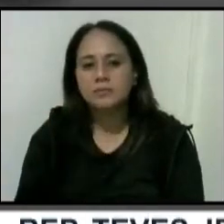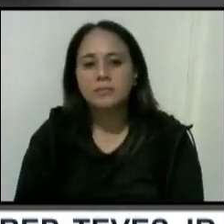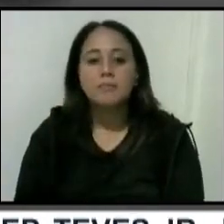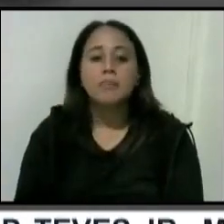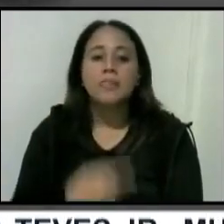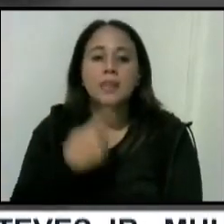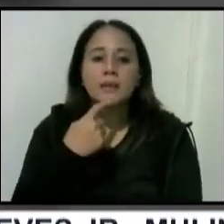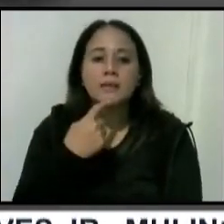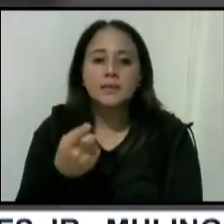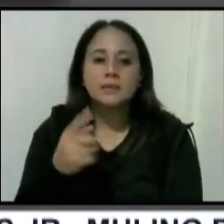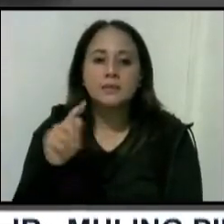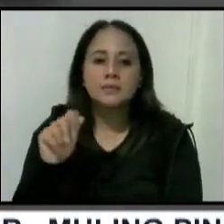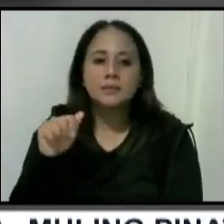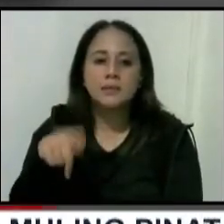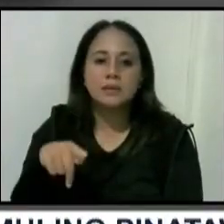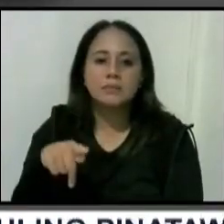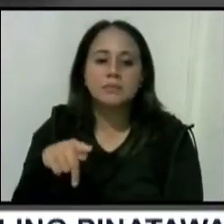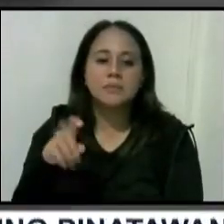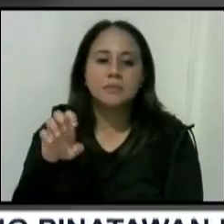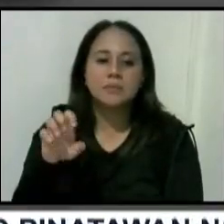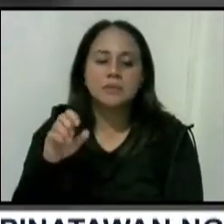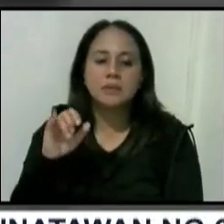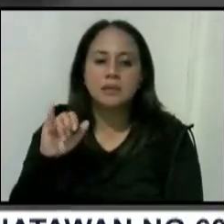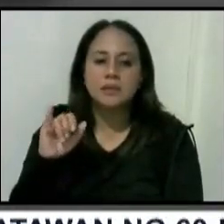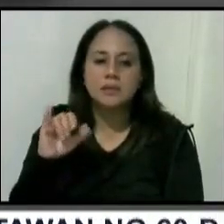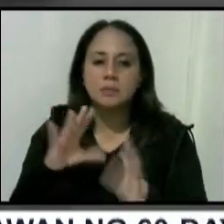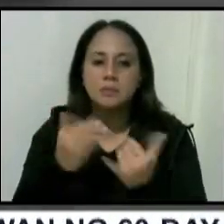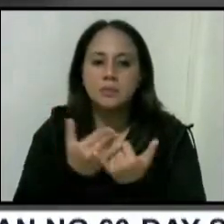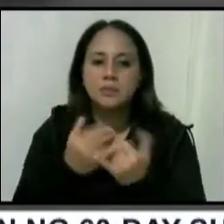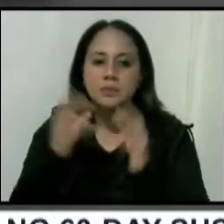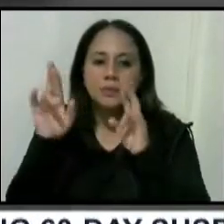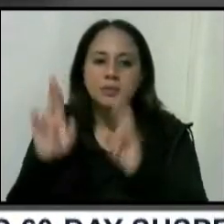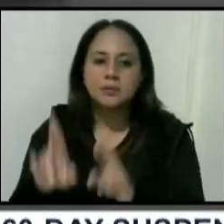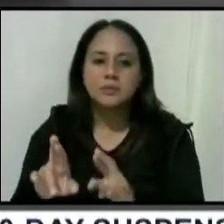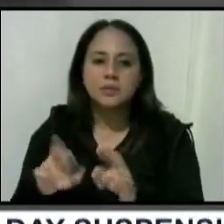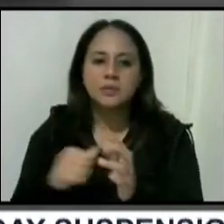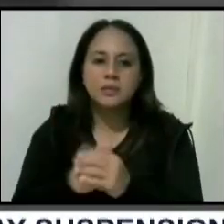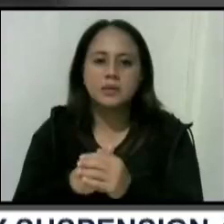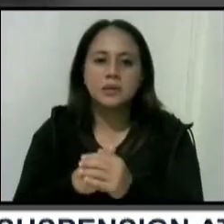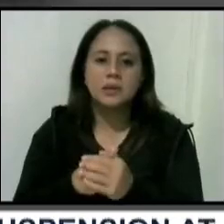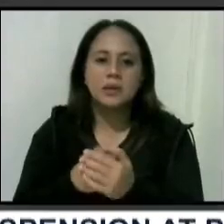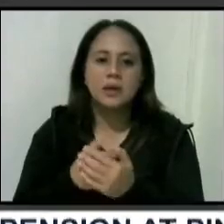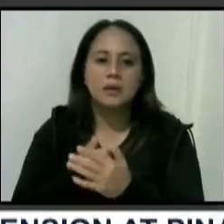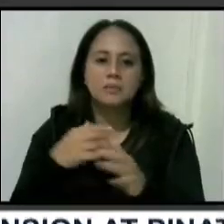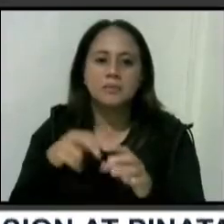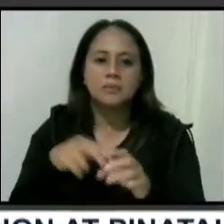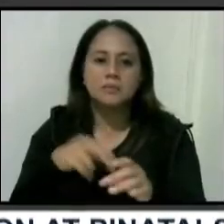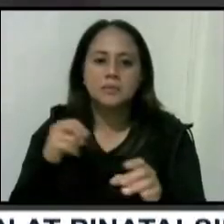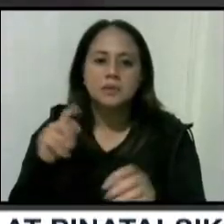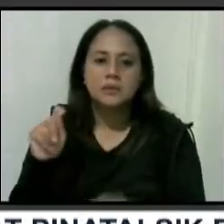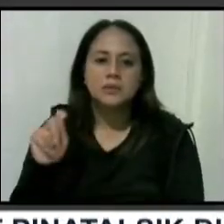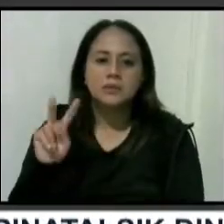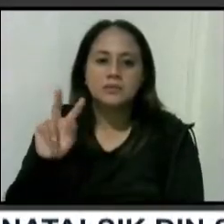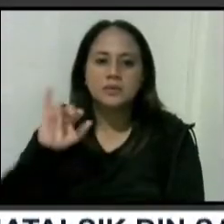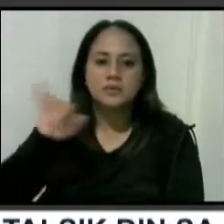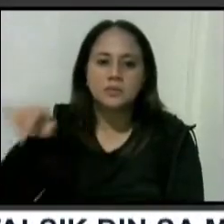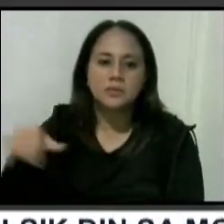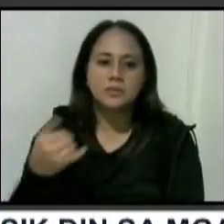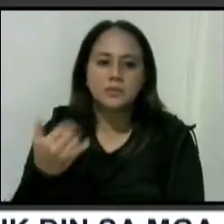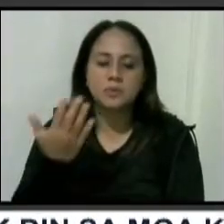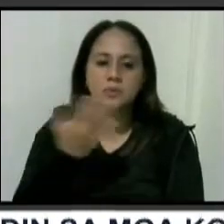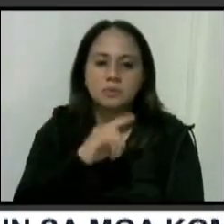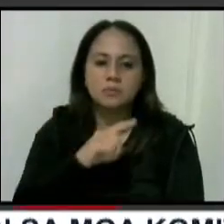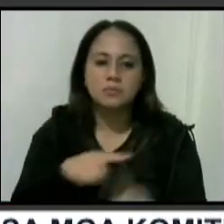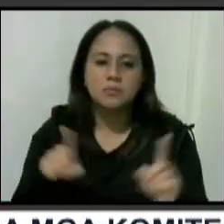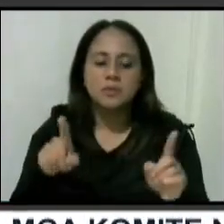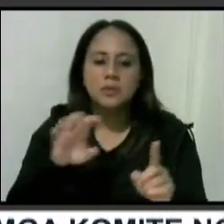Tape Incorporated, iginiit nilang nire-respeto nila ang naging pagbibitiw ng TVJ. Habang ang iba pang dating kasamahan